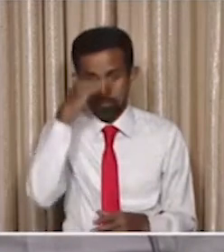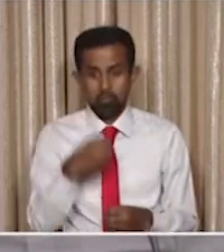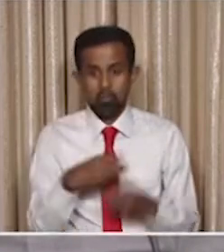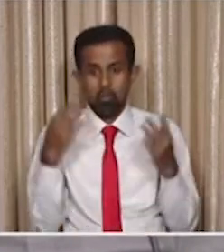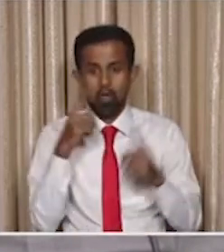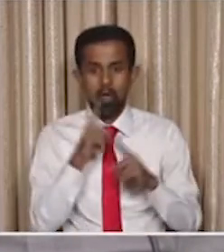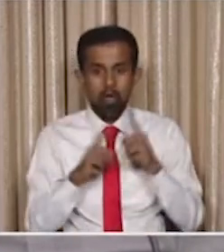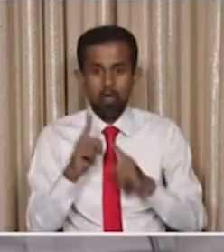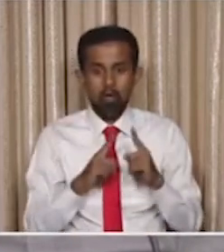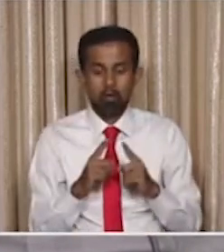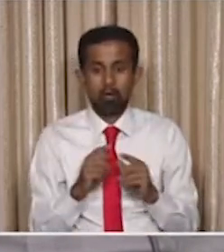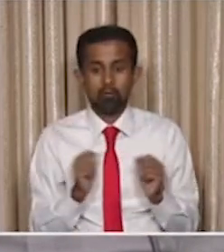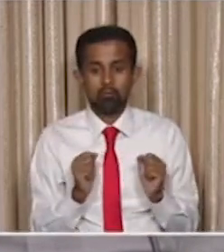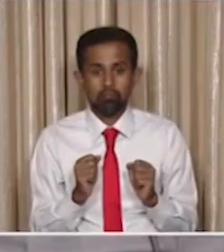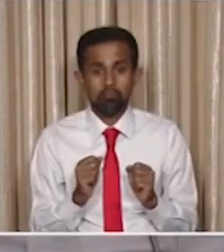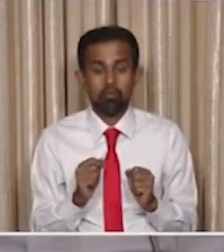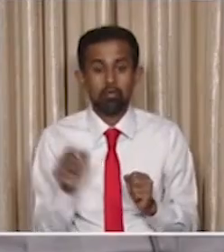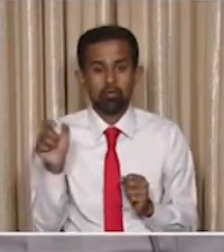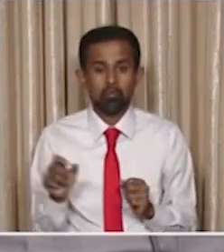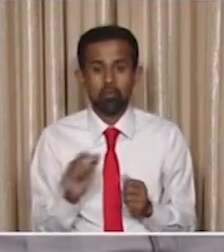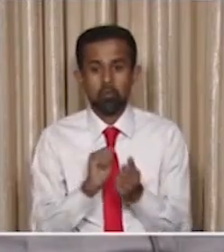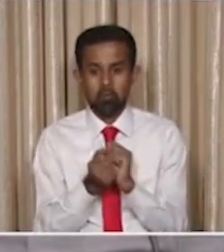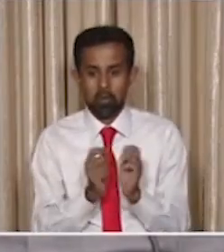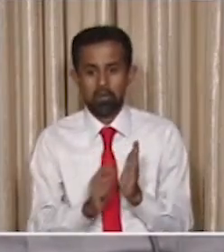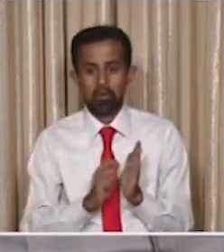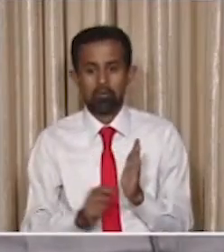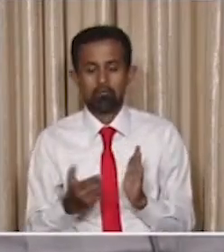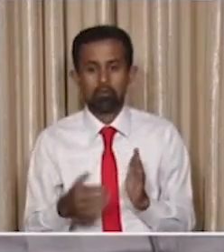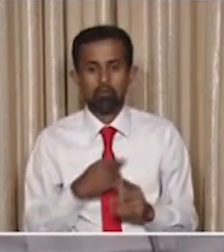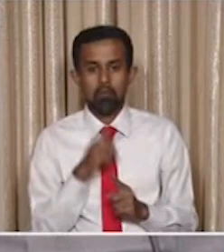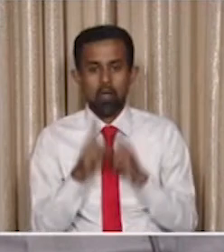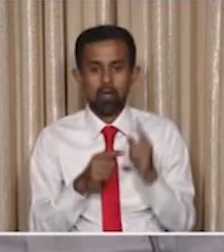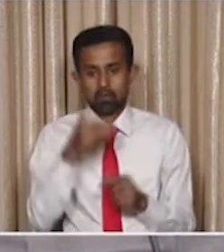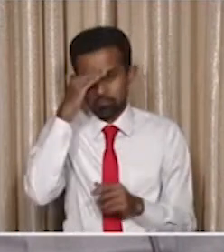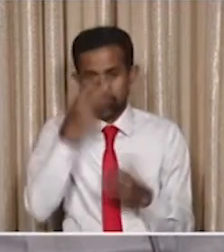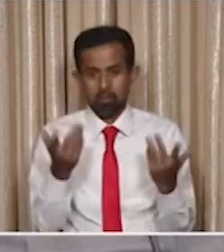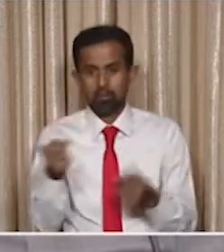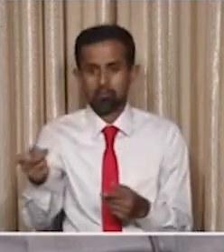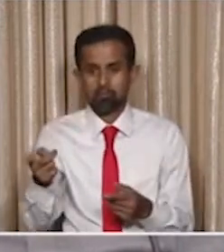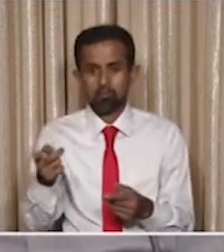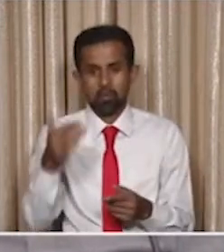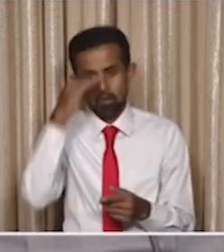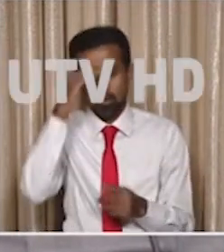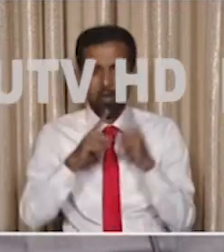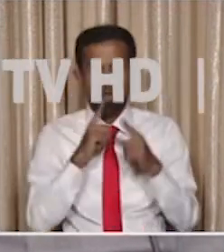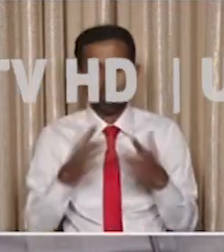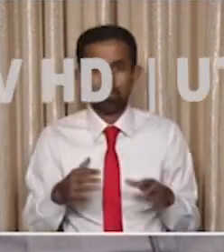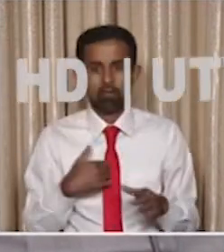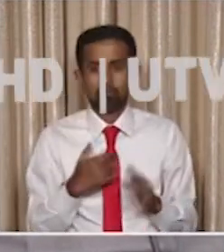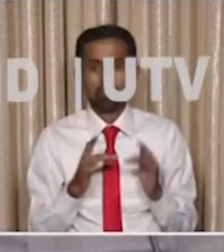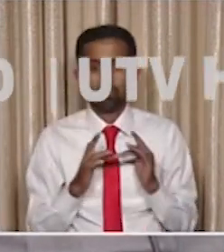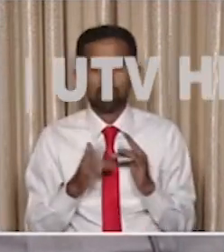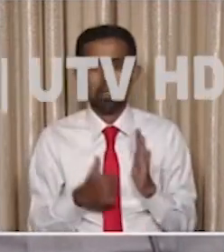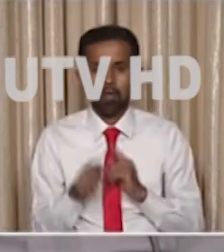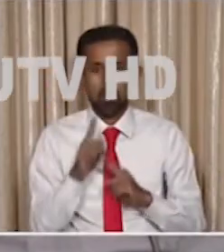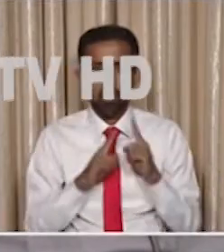කරන්න. මේ පාස්කු බීතිකාවෙන් ඉන්න තමයි මේක මේ විකෘති කරේ. දැන් මම කතා කරේ පාස්කු ගැන නෙමෙයි. මෙතුමා පාස්කු ගැන කතා කරා. මම කතා කරේ ඔන්ලයින් සේෆ්ටි